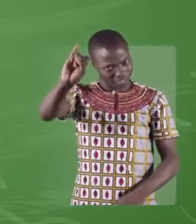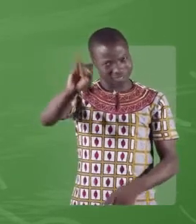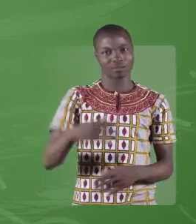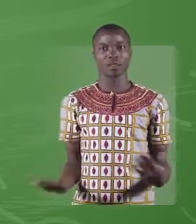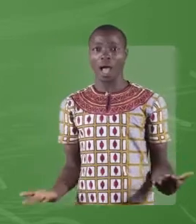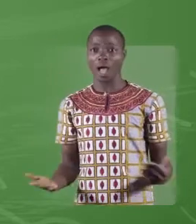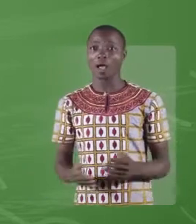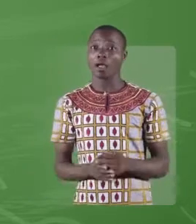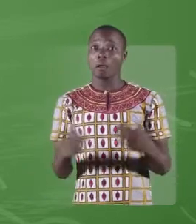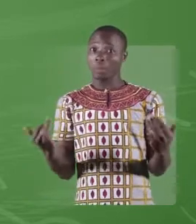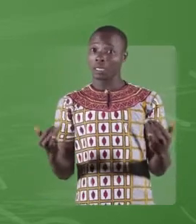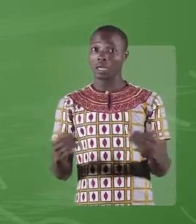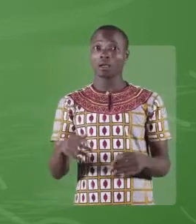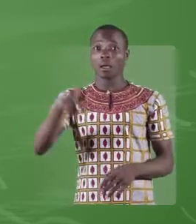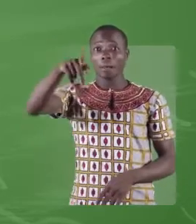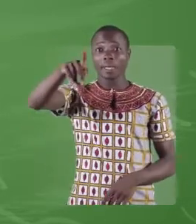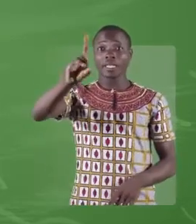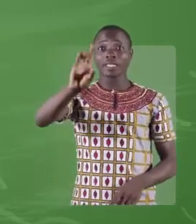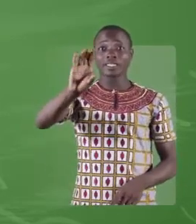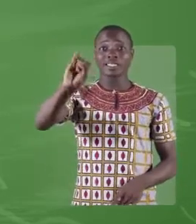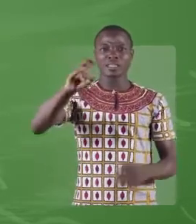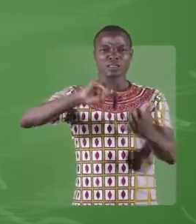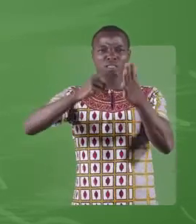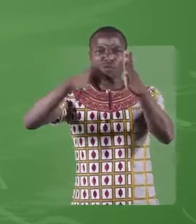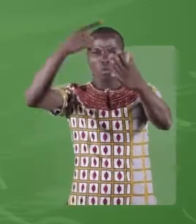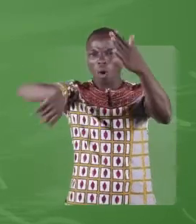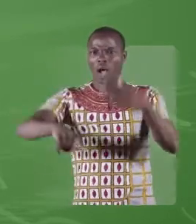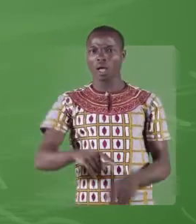Que signifie le sigle PDCI?